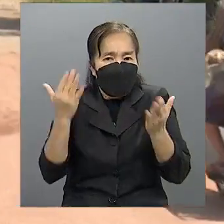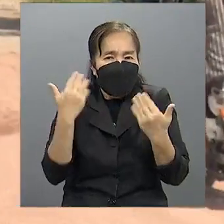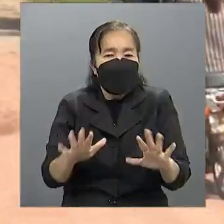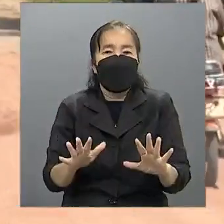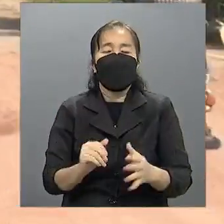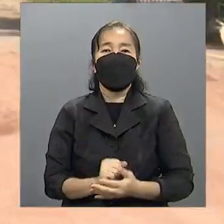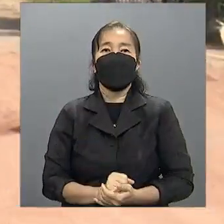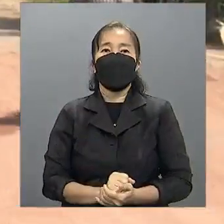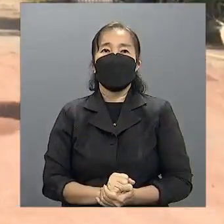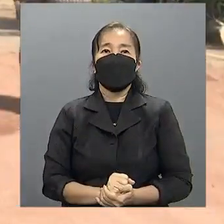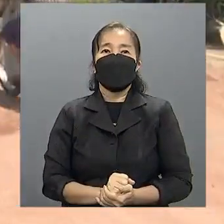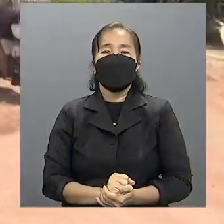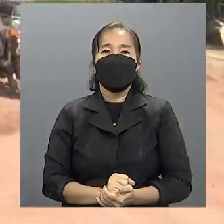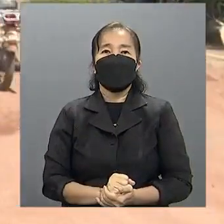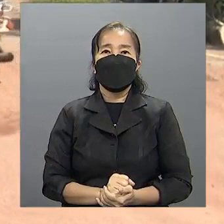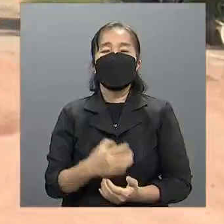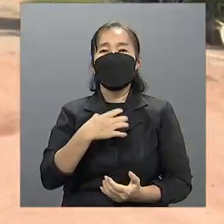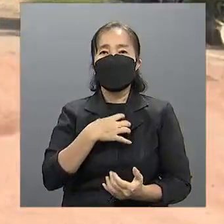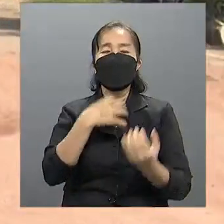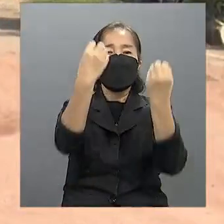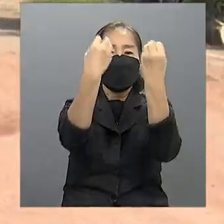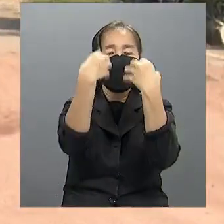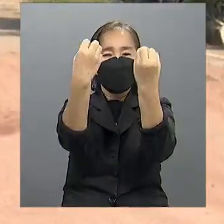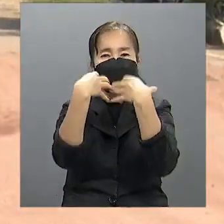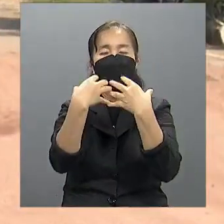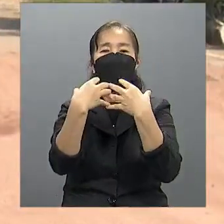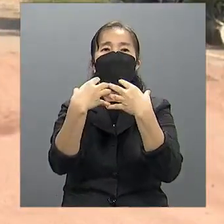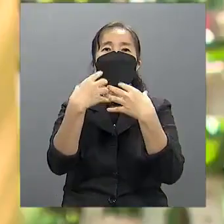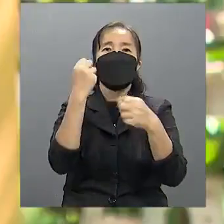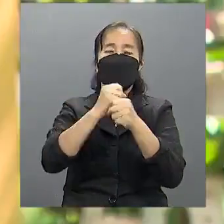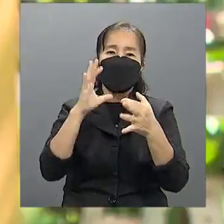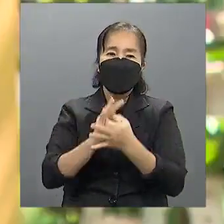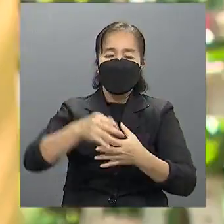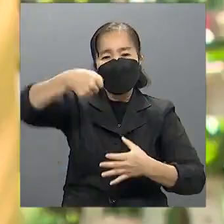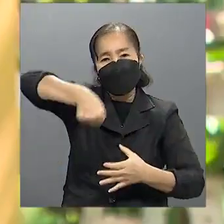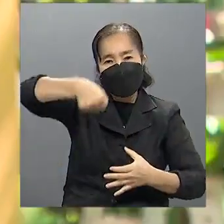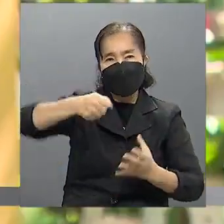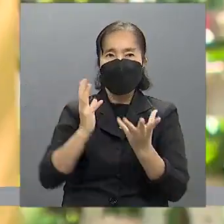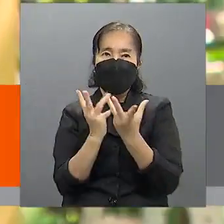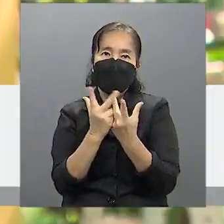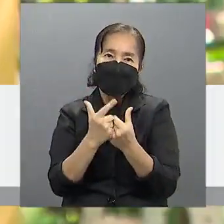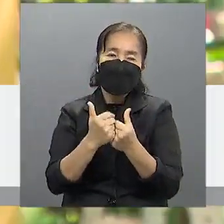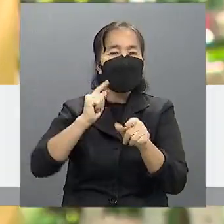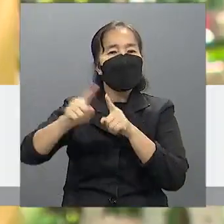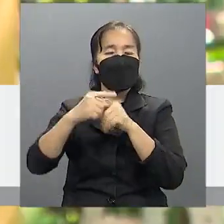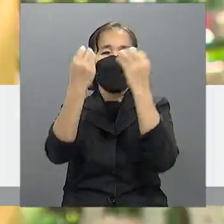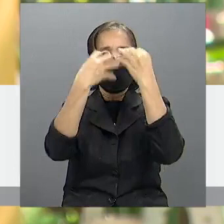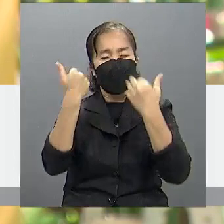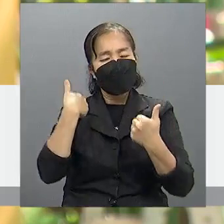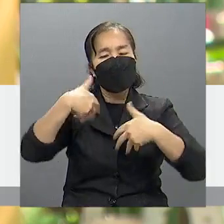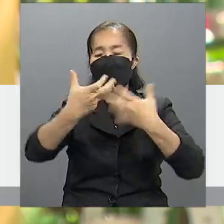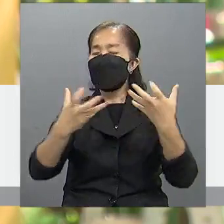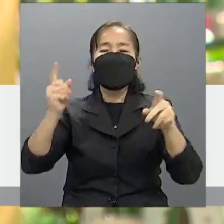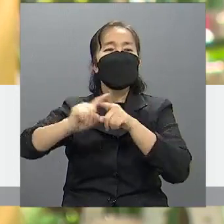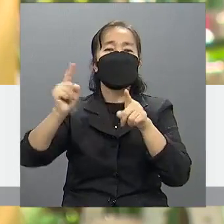มาสอนถัดพวกสารตะกร้ามั่งอะไรมั่งเนี่ยหลายๆอย่างแล้ว